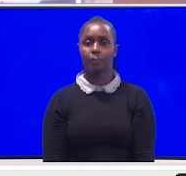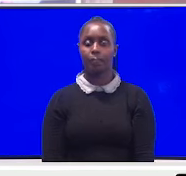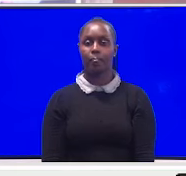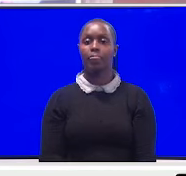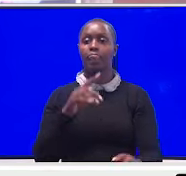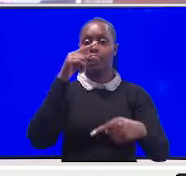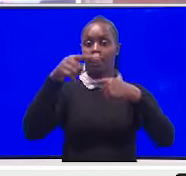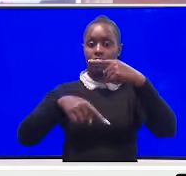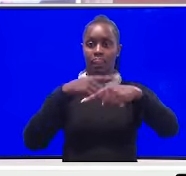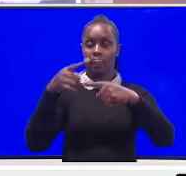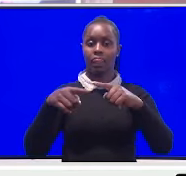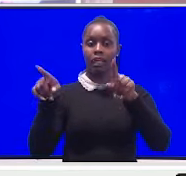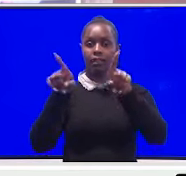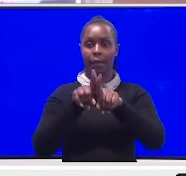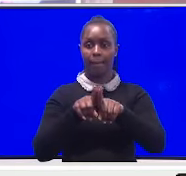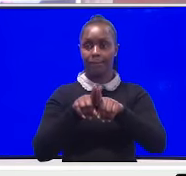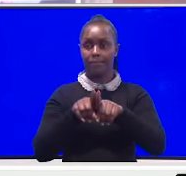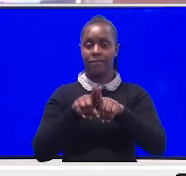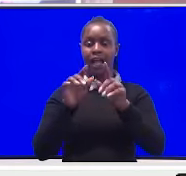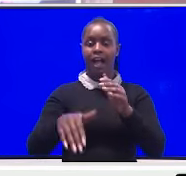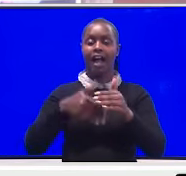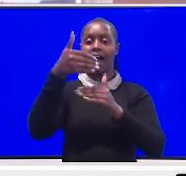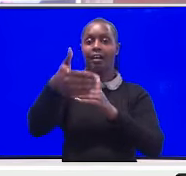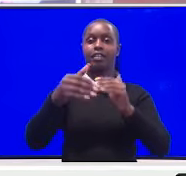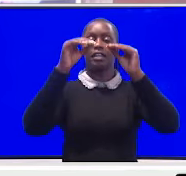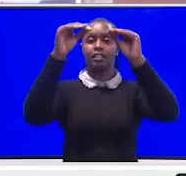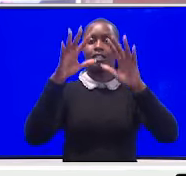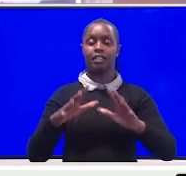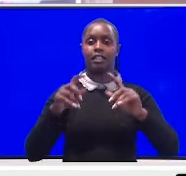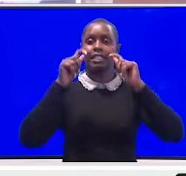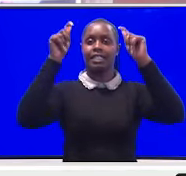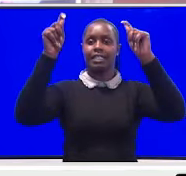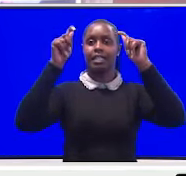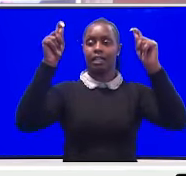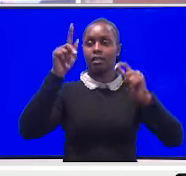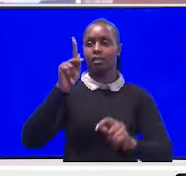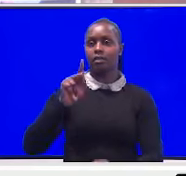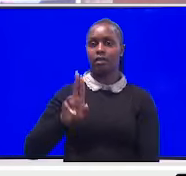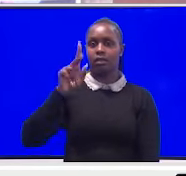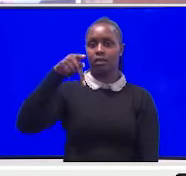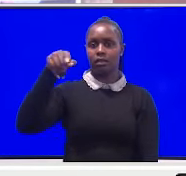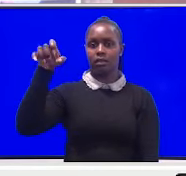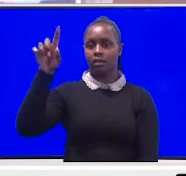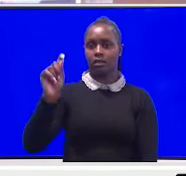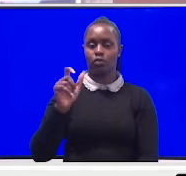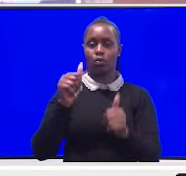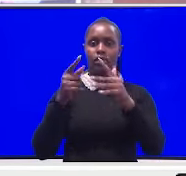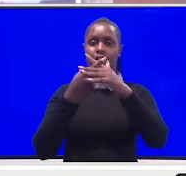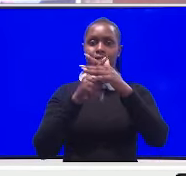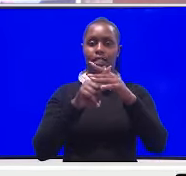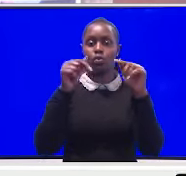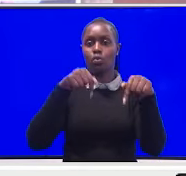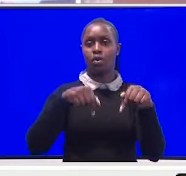Katika masuala hayo ya elimu, kufuatia mgomo wa walimu wa chama cha KUPPET ambao umeanza leo, baadhi ya walimu wa